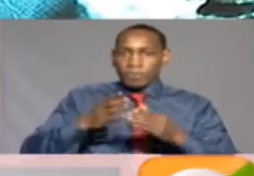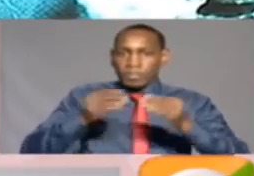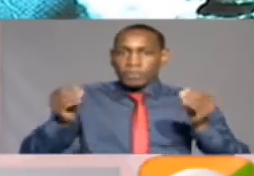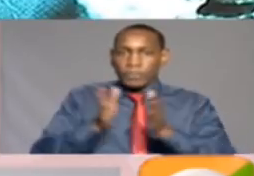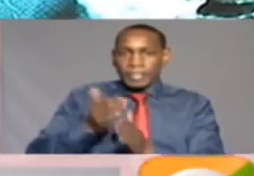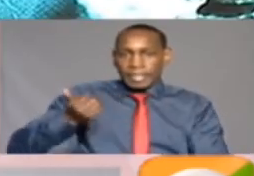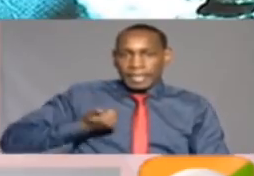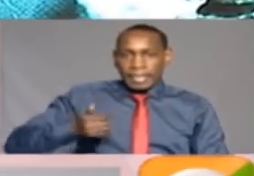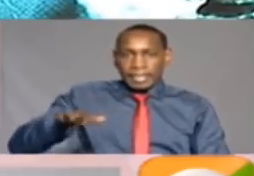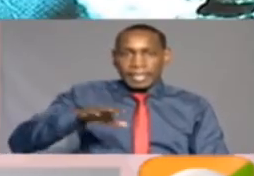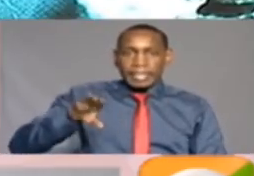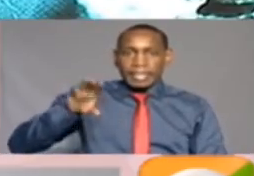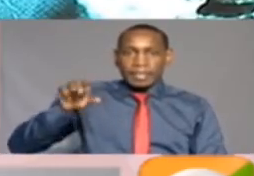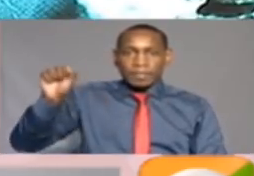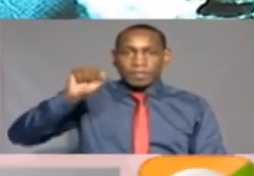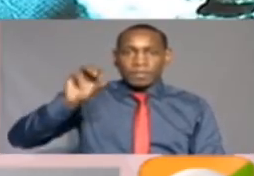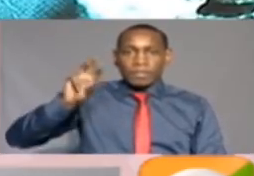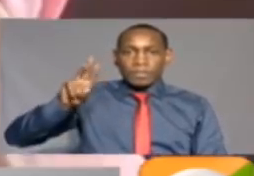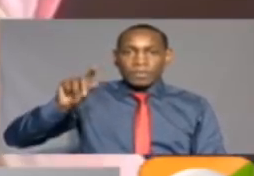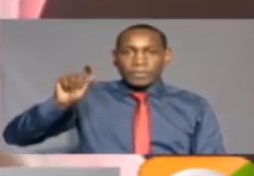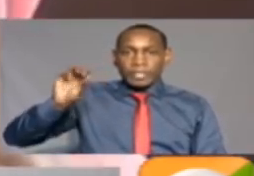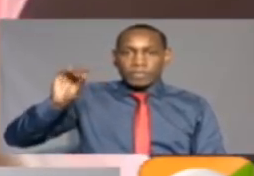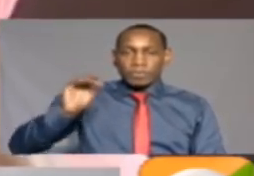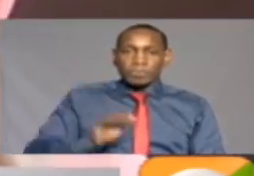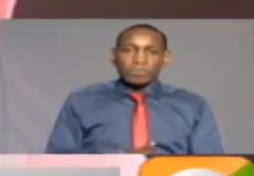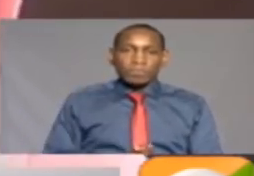Soweto huko Mtopanga.